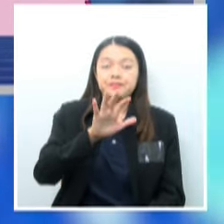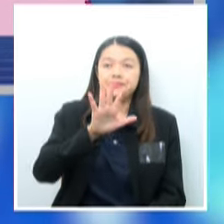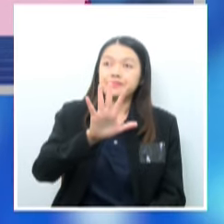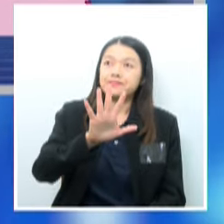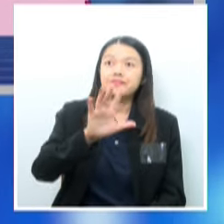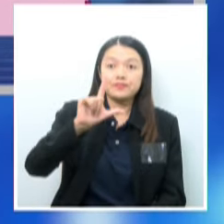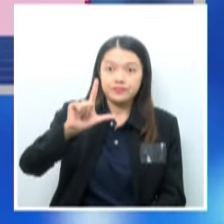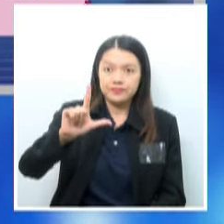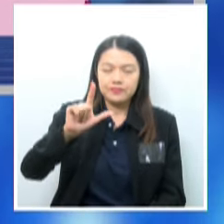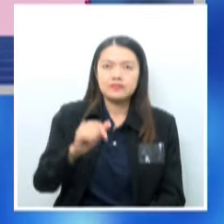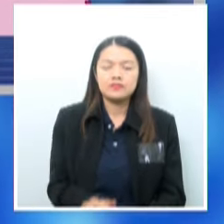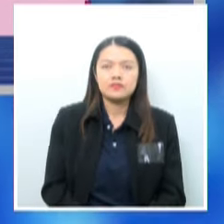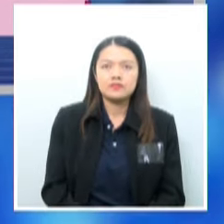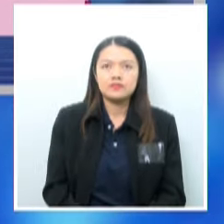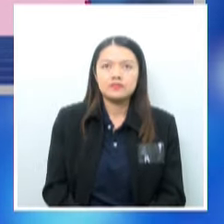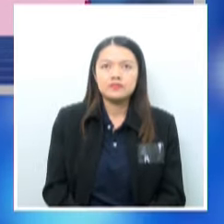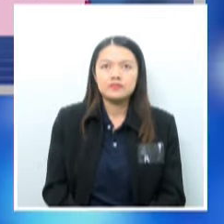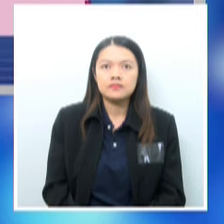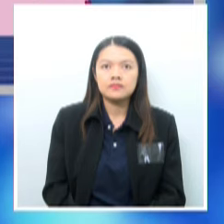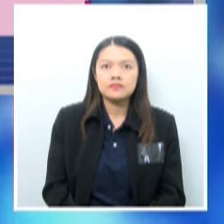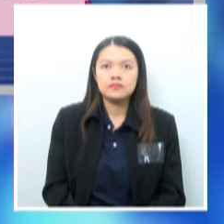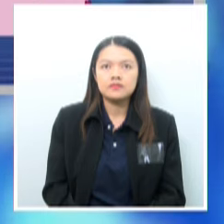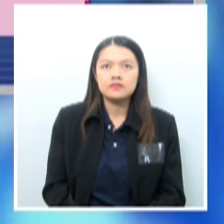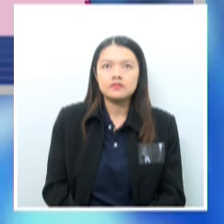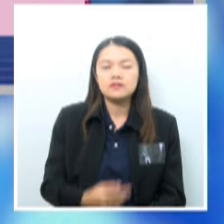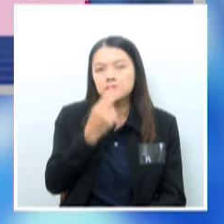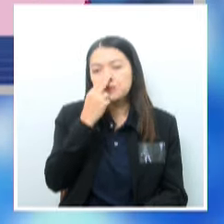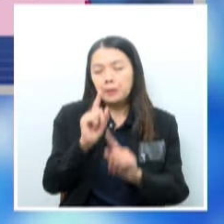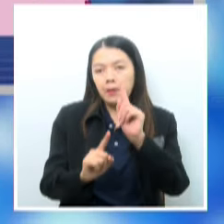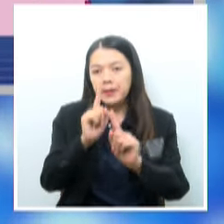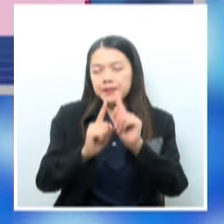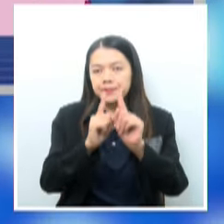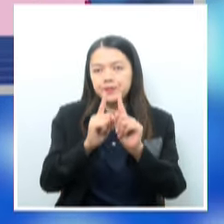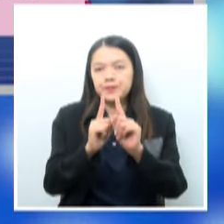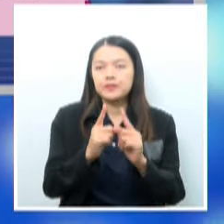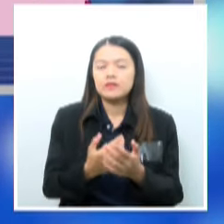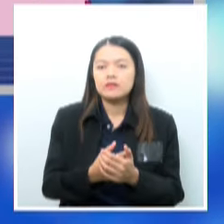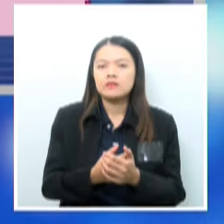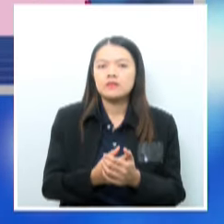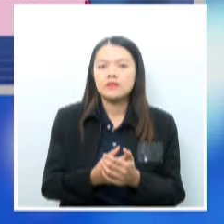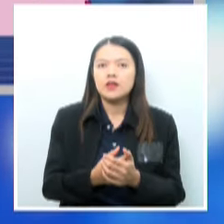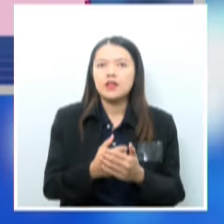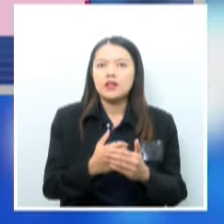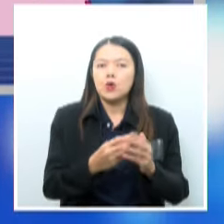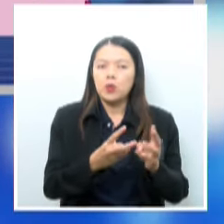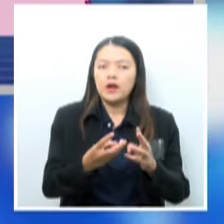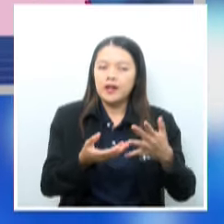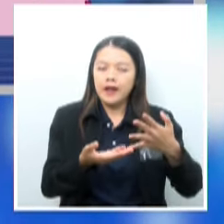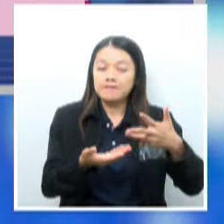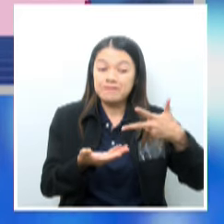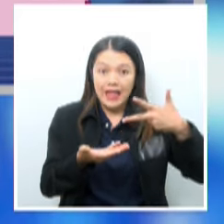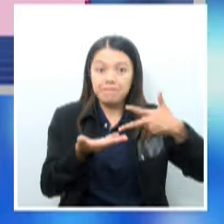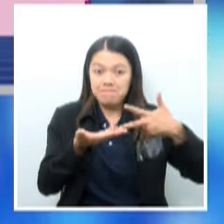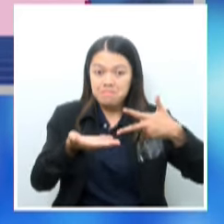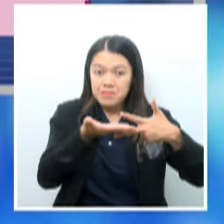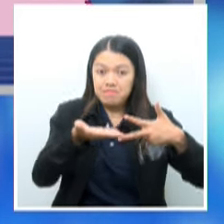รื่องของการลดของในเรื่องของการรองรับการประเมินนะครับ เรามีบันได3ขั้นรองรับการประเมินนะครับ